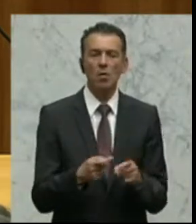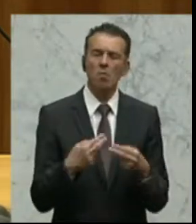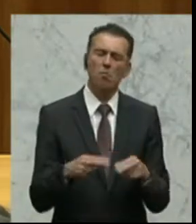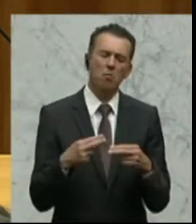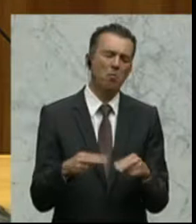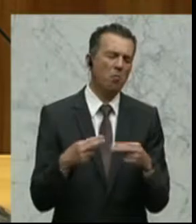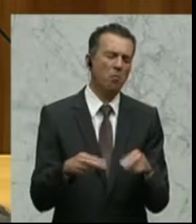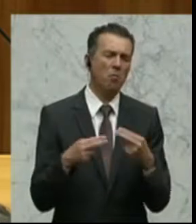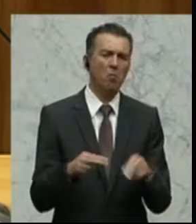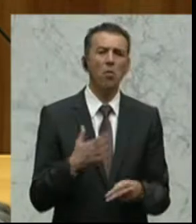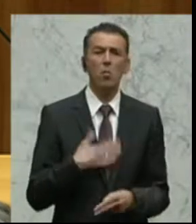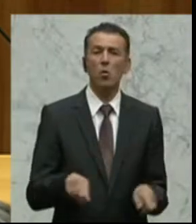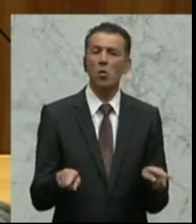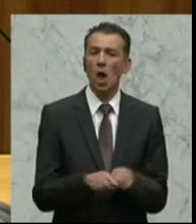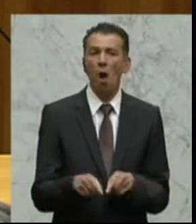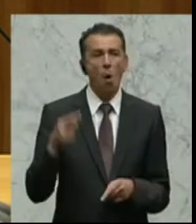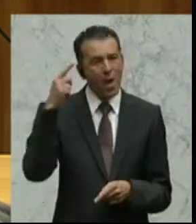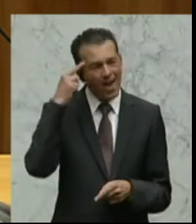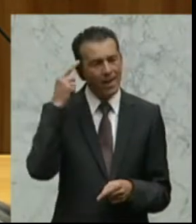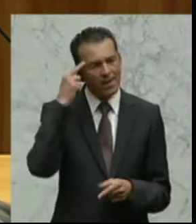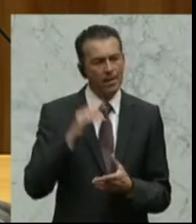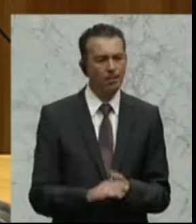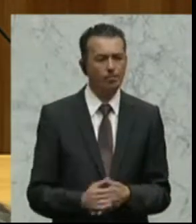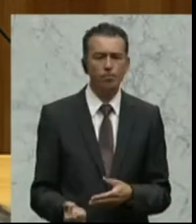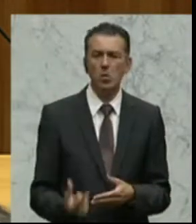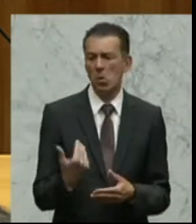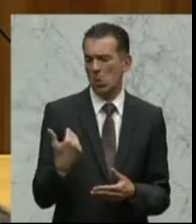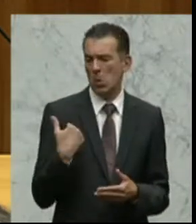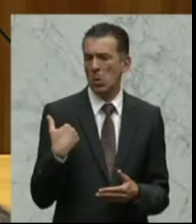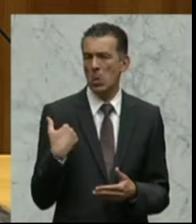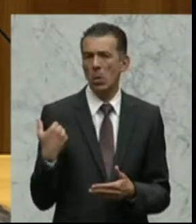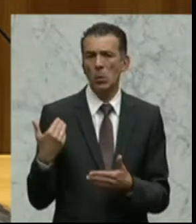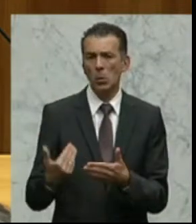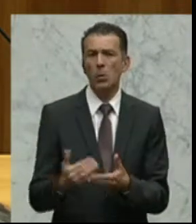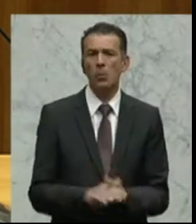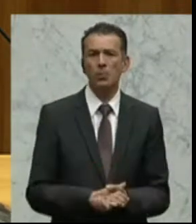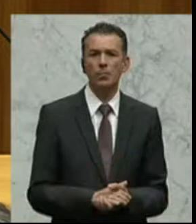möchte auch noch erinnern, dass es gerade in letzter Zeit zwei